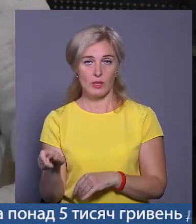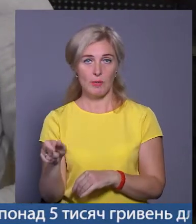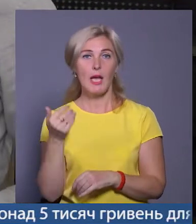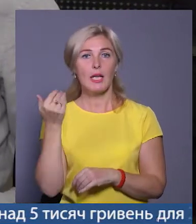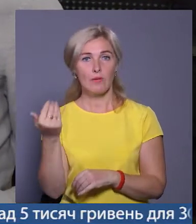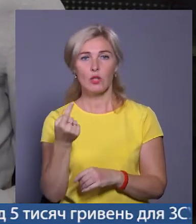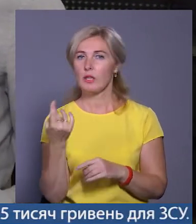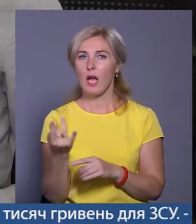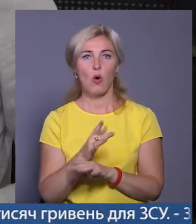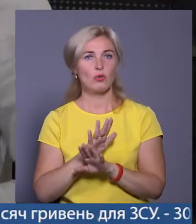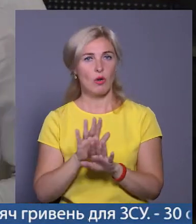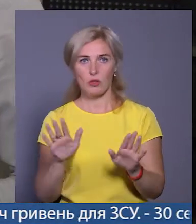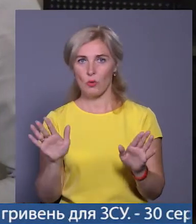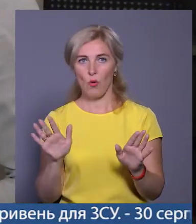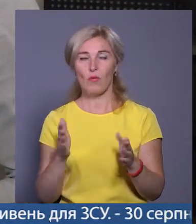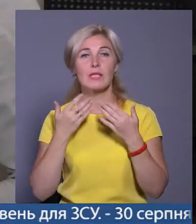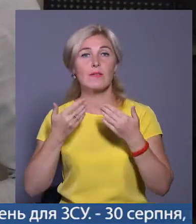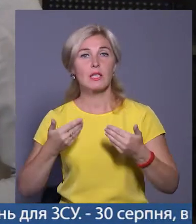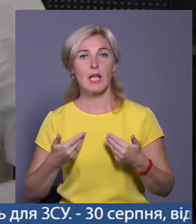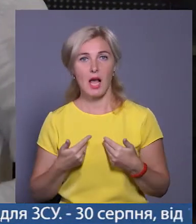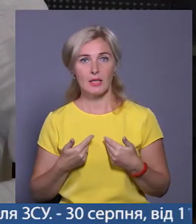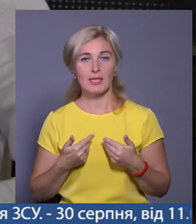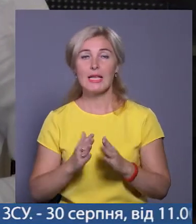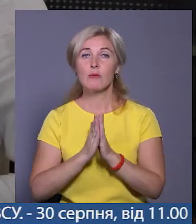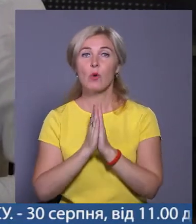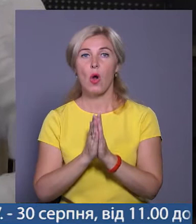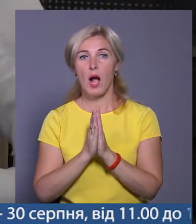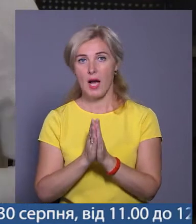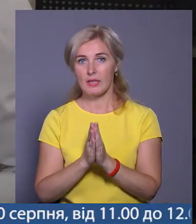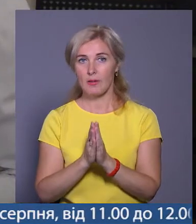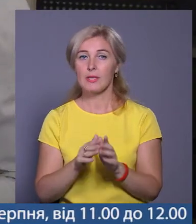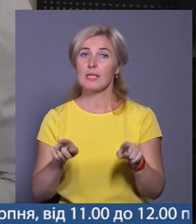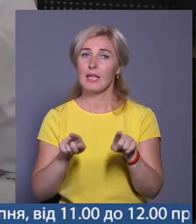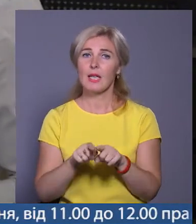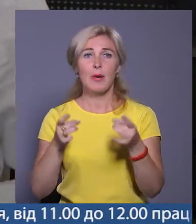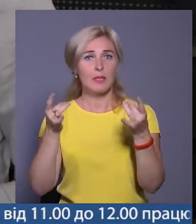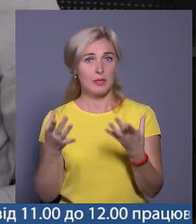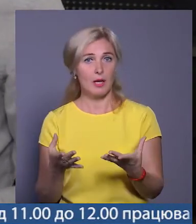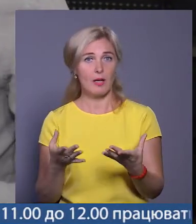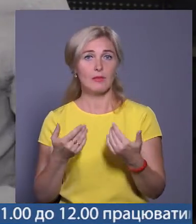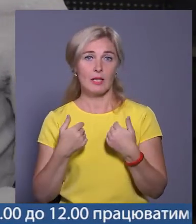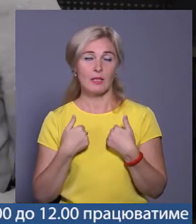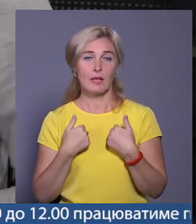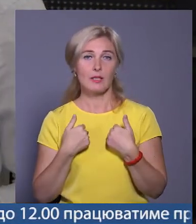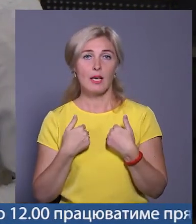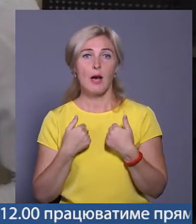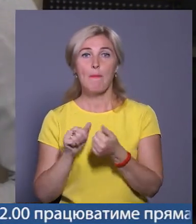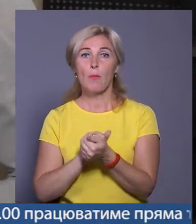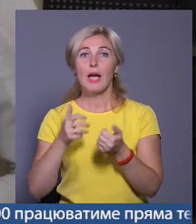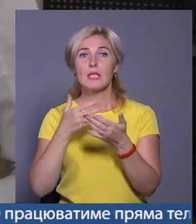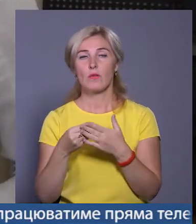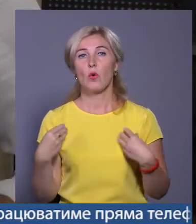вони неодноразово зверталися з проханням, з таким елементарним, здавалося для нас, попрати свої